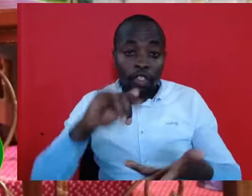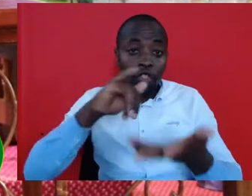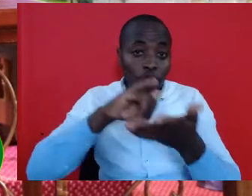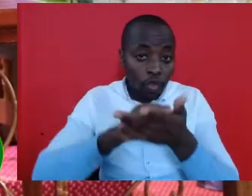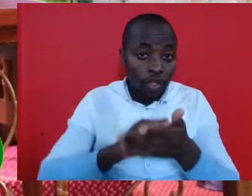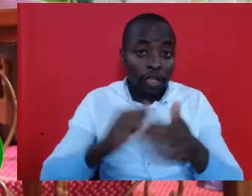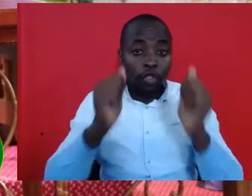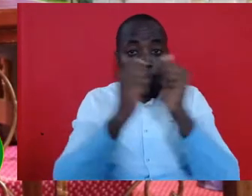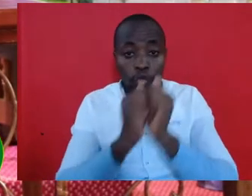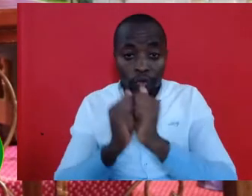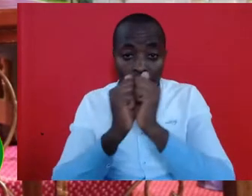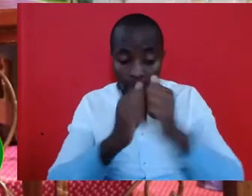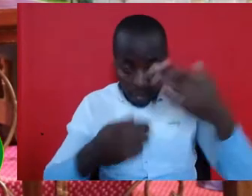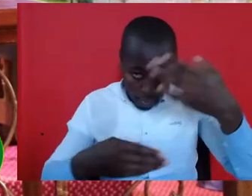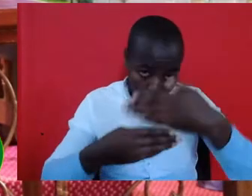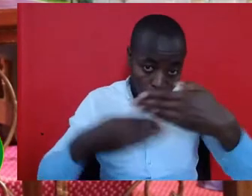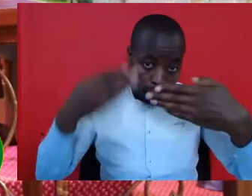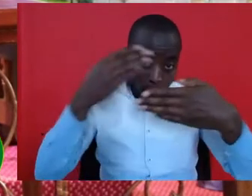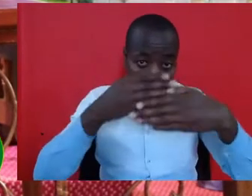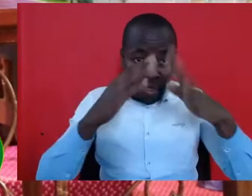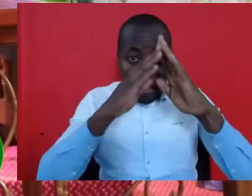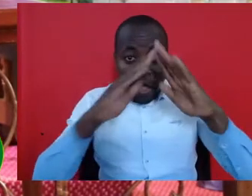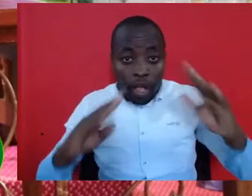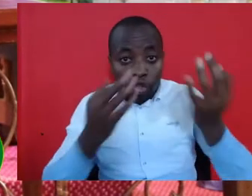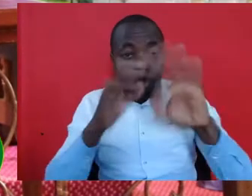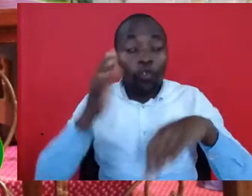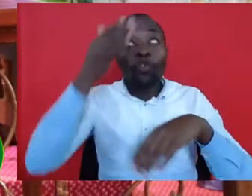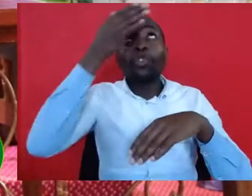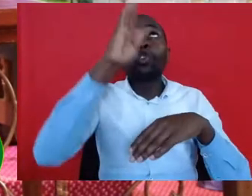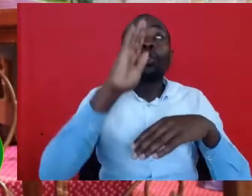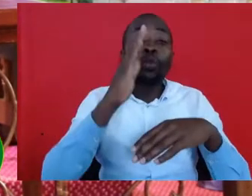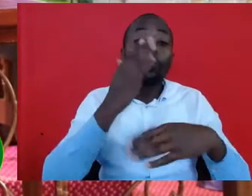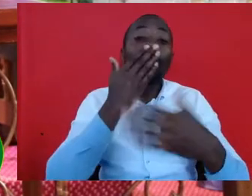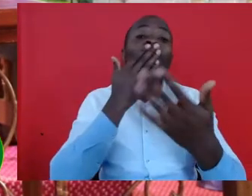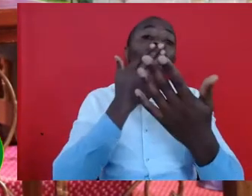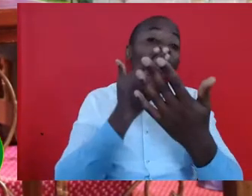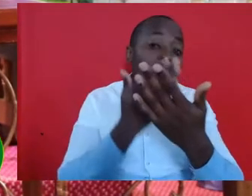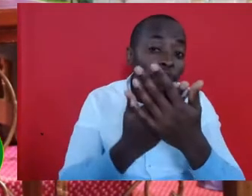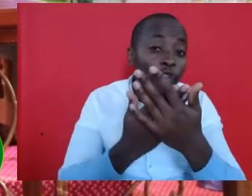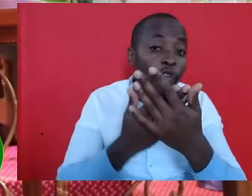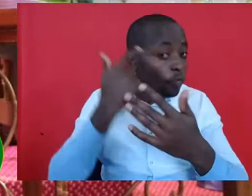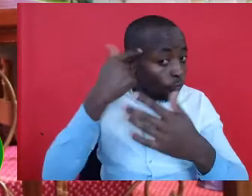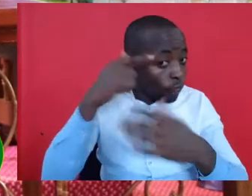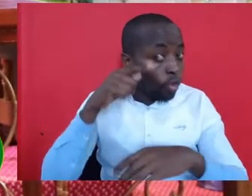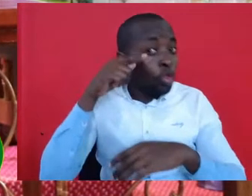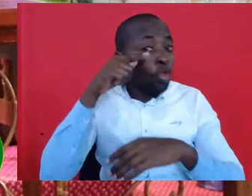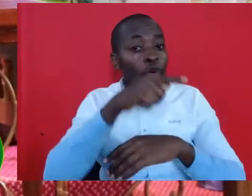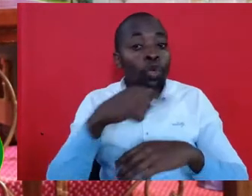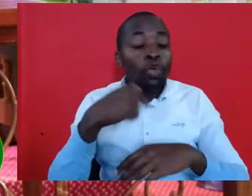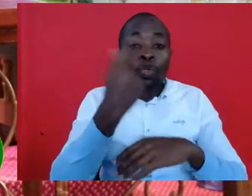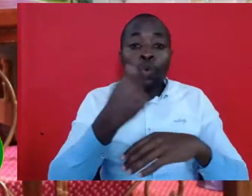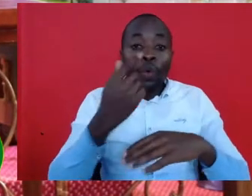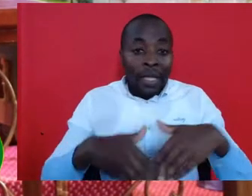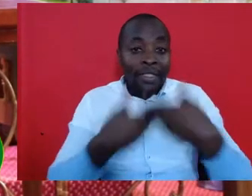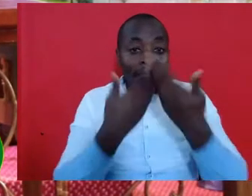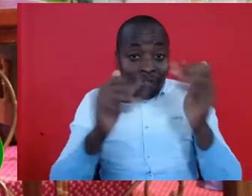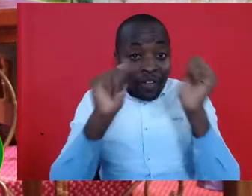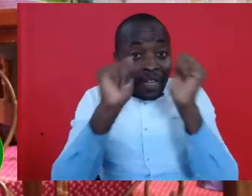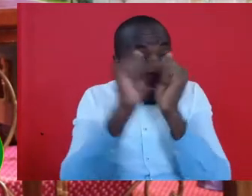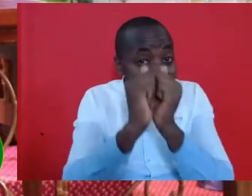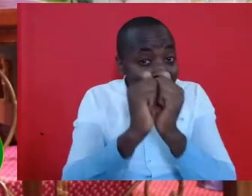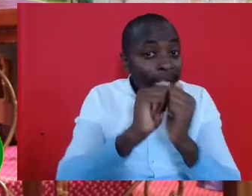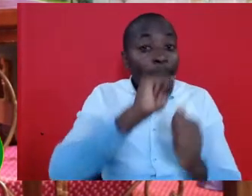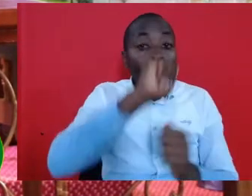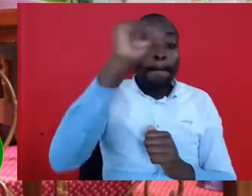katika ujenzi wa nyumba yako. Nakushukuru Baba pia kwa wale ambao wameleta fungu lao la 10.